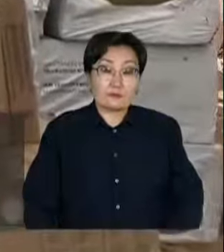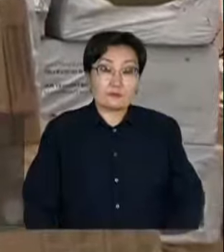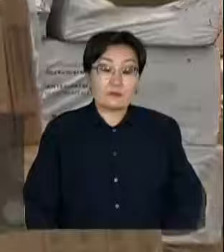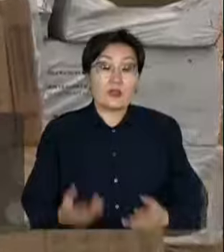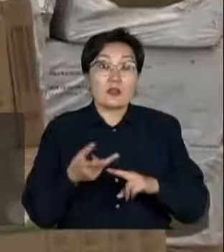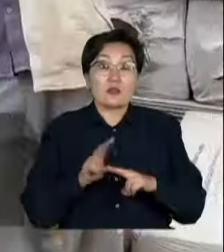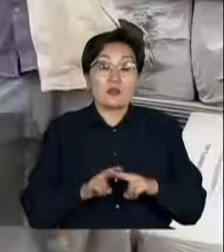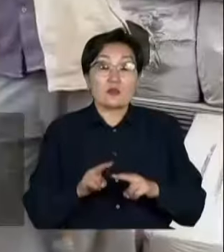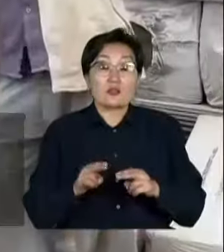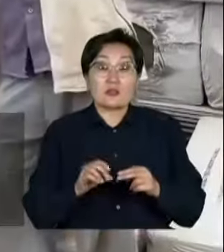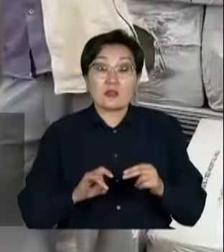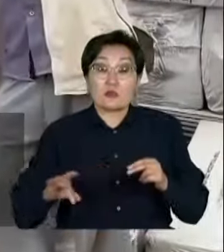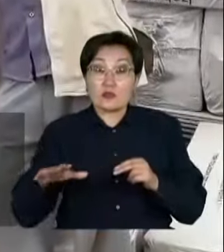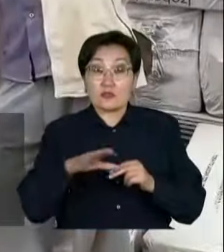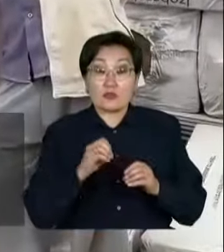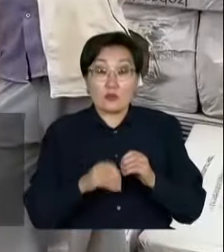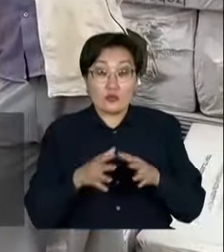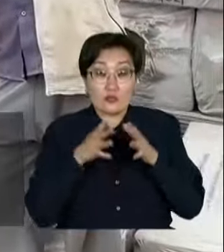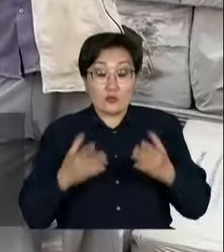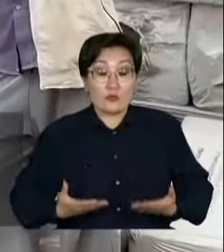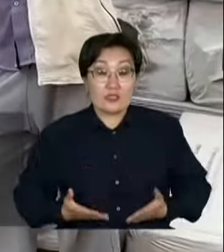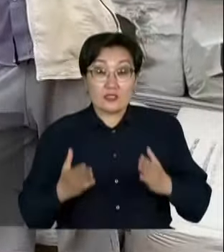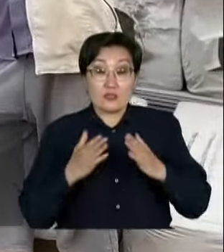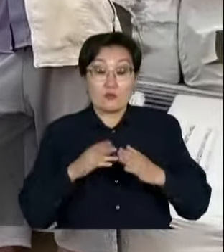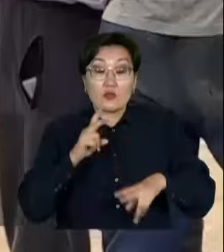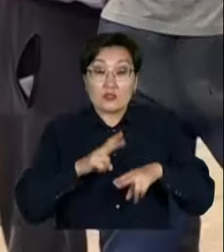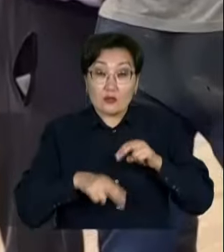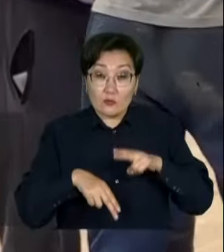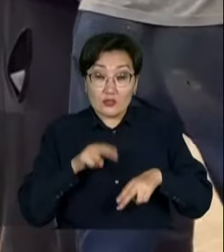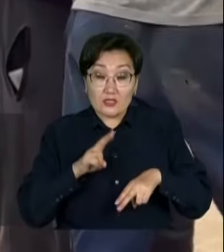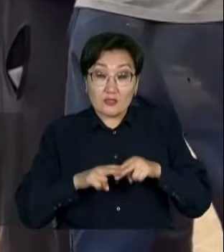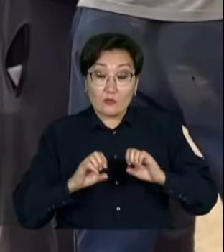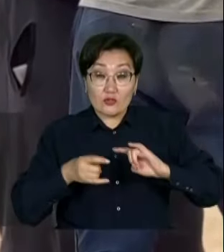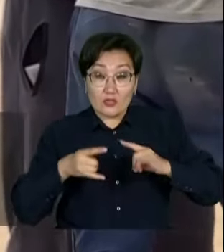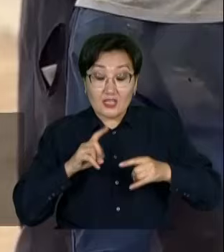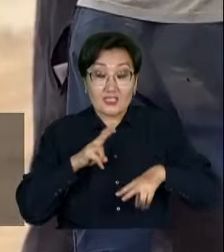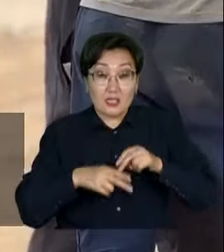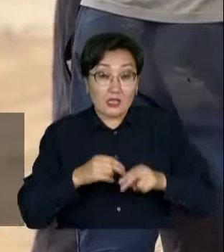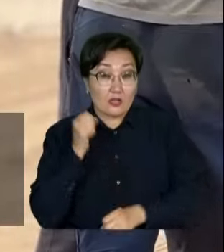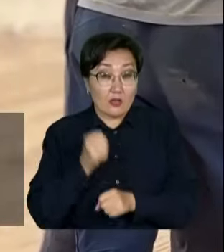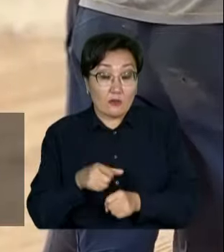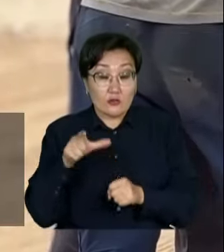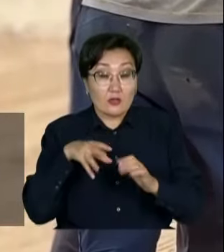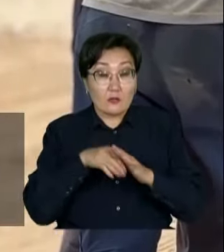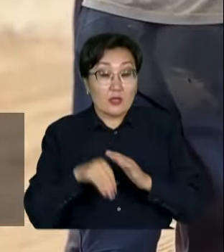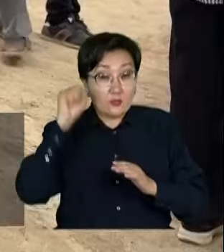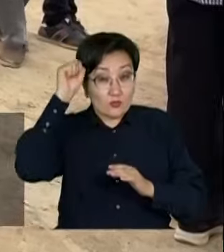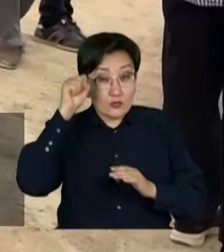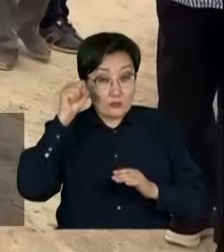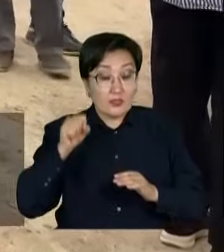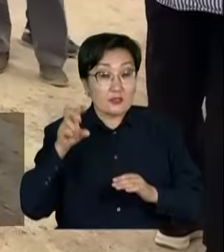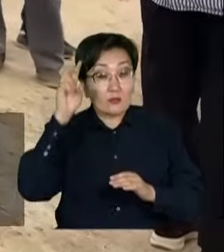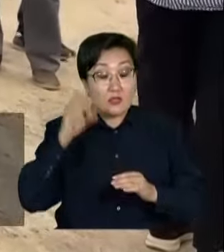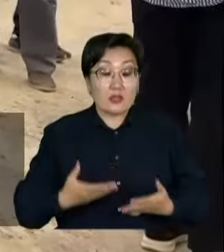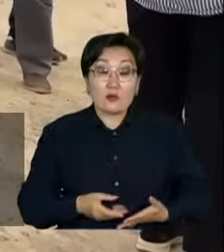Бұл Бозарық шағын ауданындағы 10-нан астам тұрғын үйдің іргетасын құйып кірпішін қалаған жұмысшылар. Арасында Өзбекстан азаматтары да